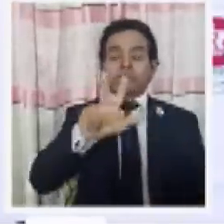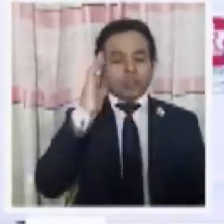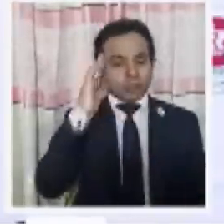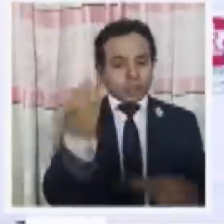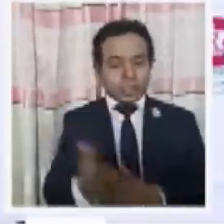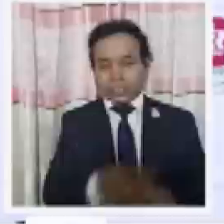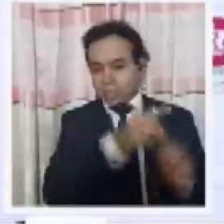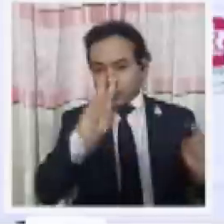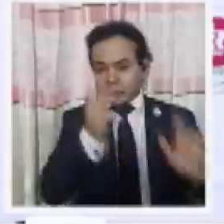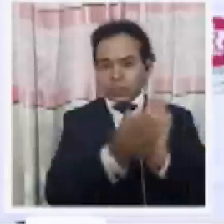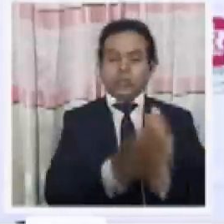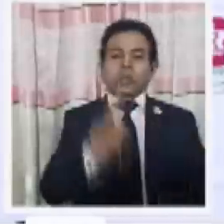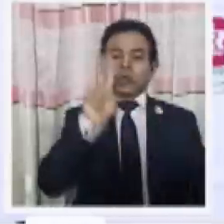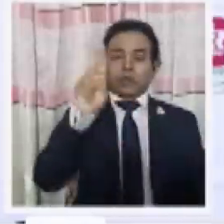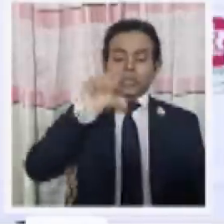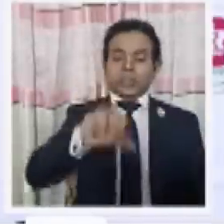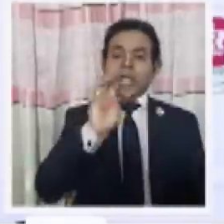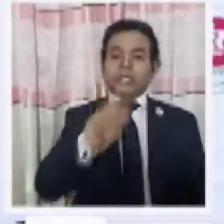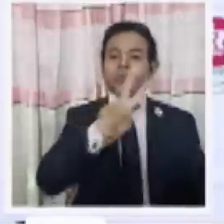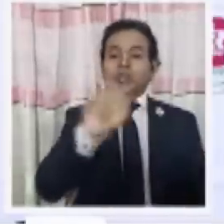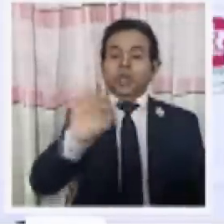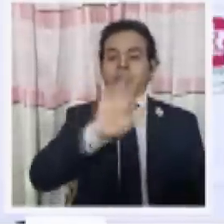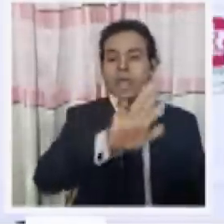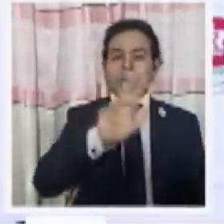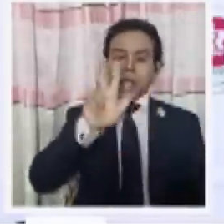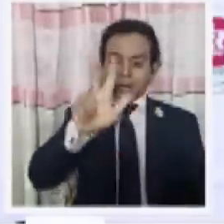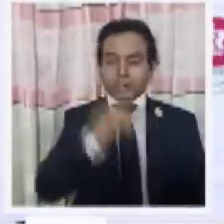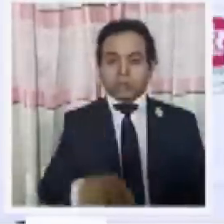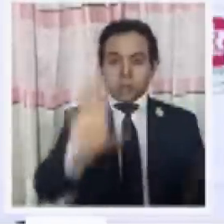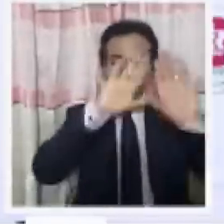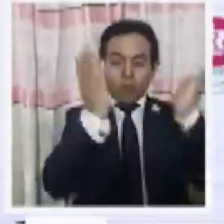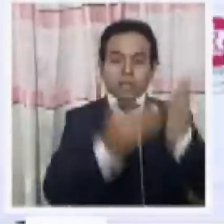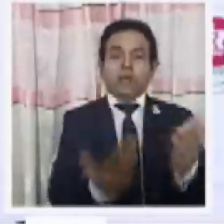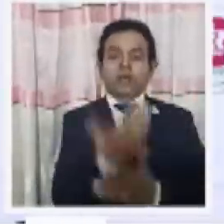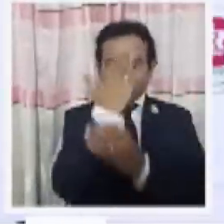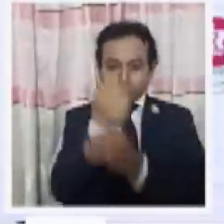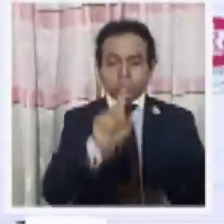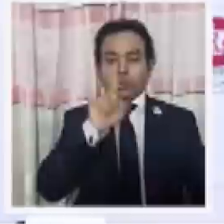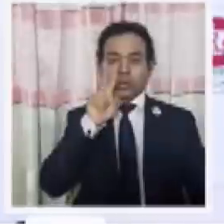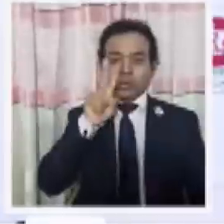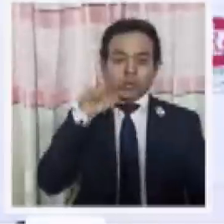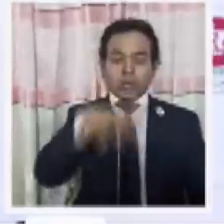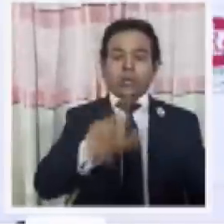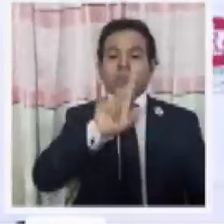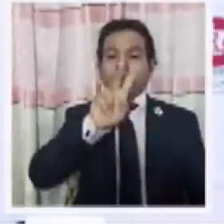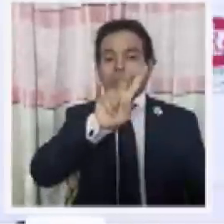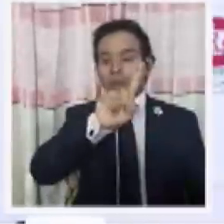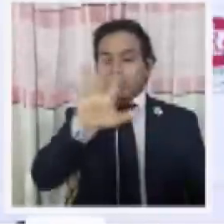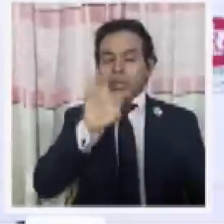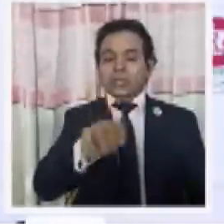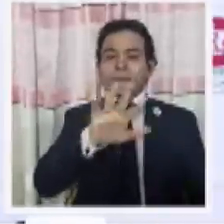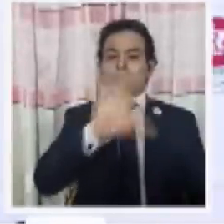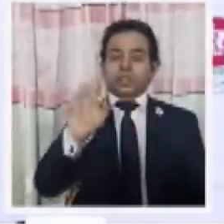11,63,556 জন। 24 ঘন্টায় মৃত্যুবরণ করেছেন দক্ষিণ পূর্ব এশিয়ায় 618 জন এবং এ পর্যন্ত 29,258